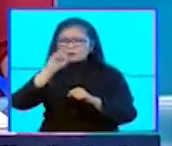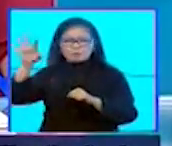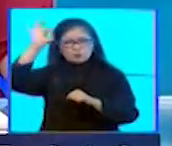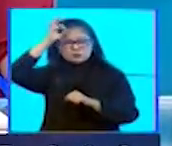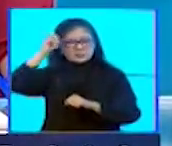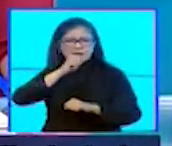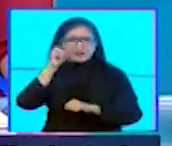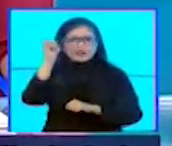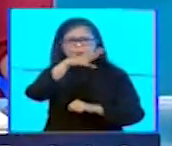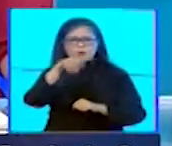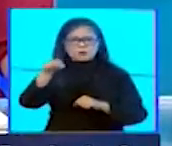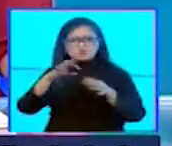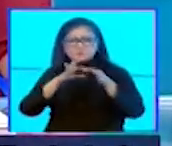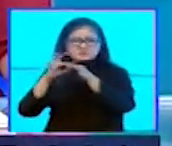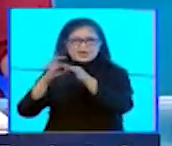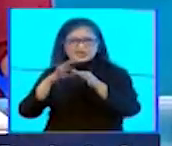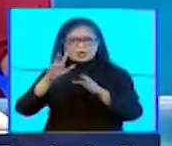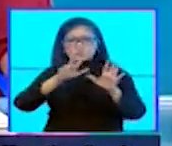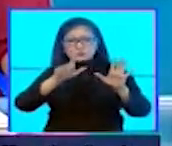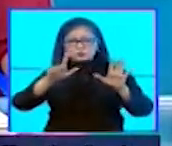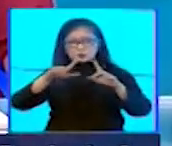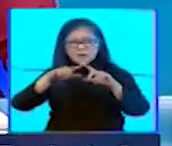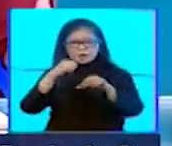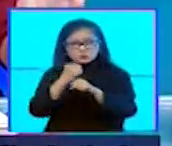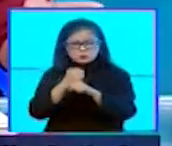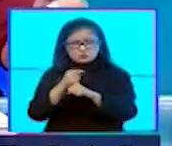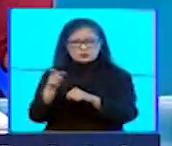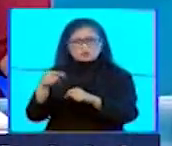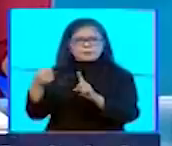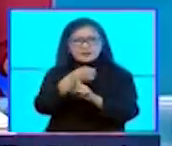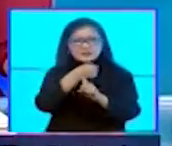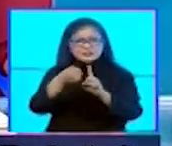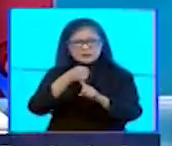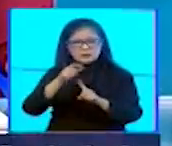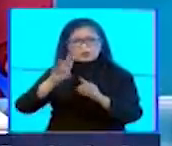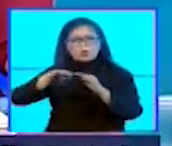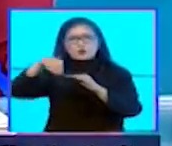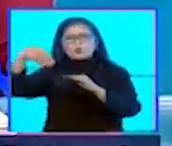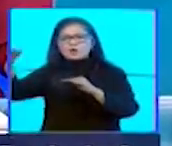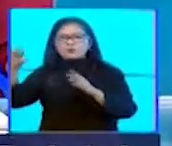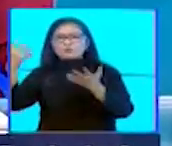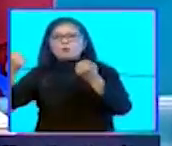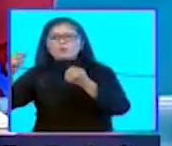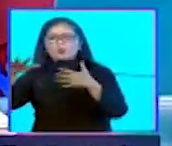27 Agustus 2021 atas dugaan penganiayaan karena didorong keluar mobil hingga terjatuh.